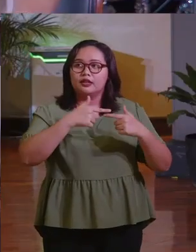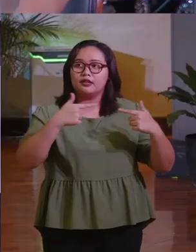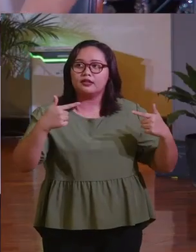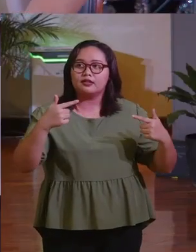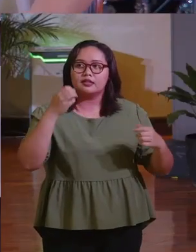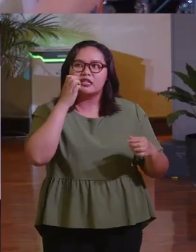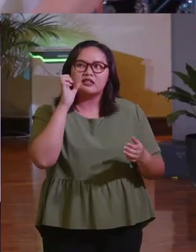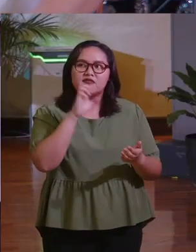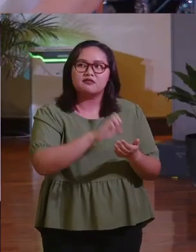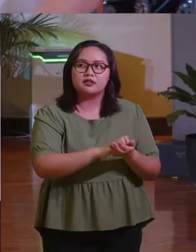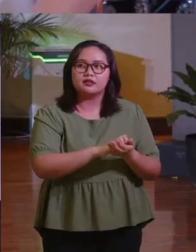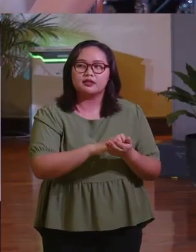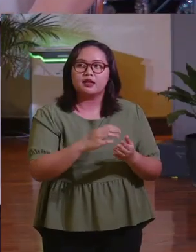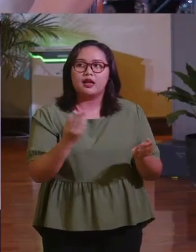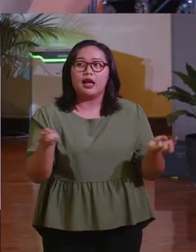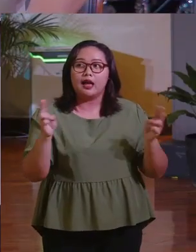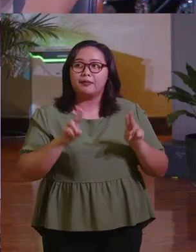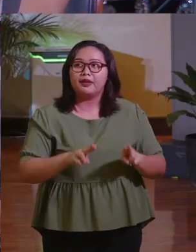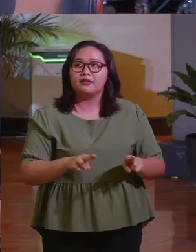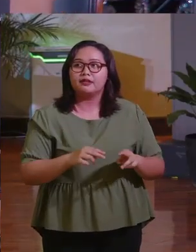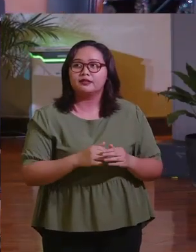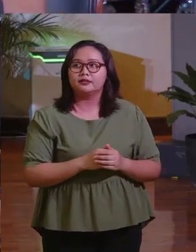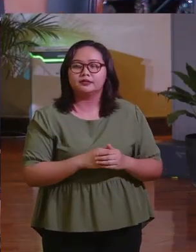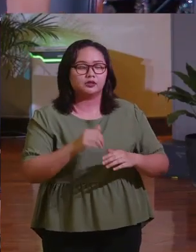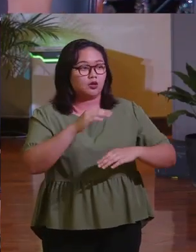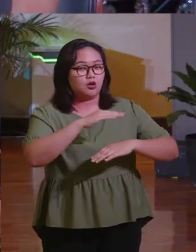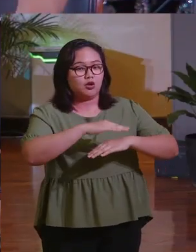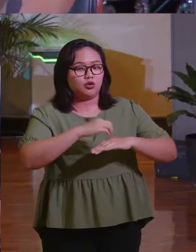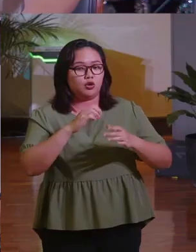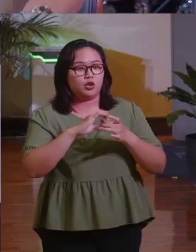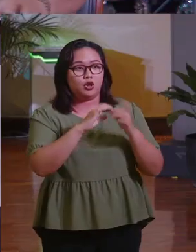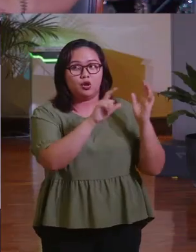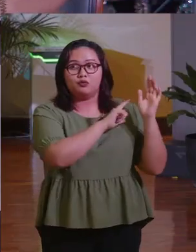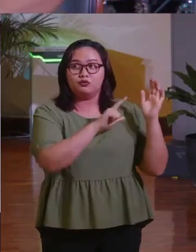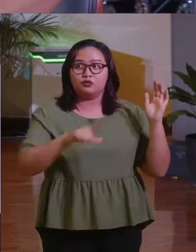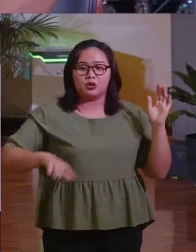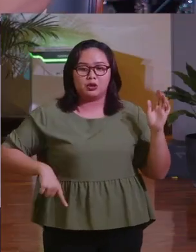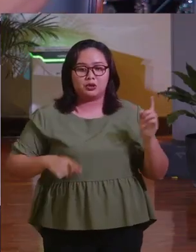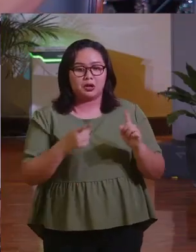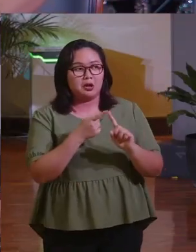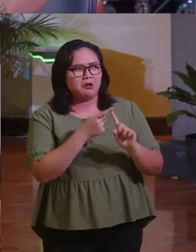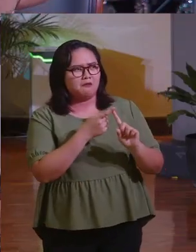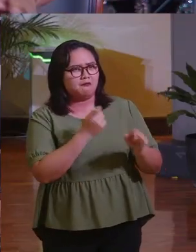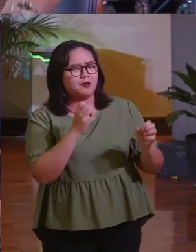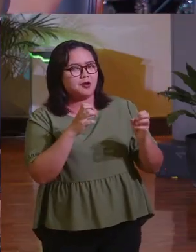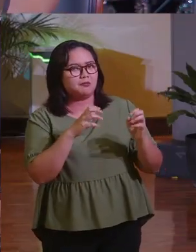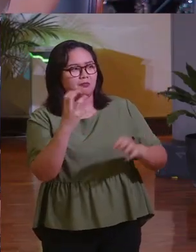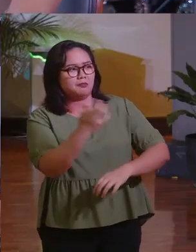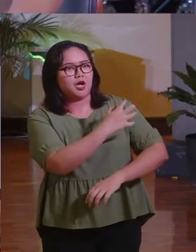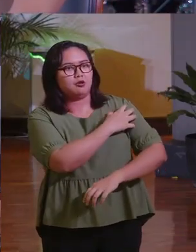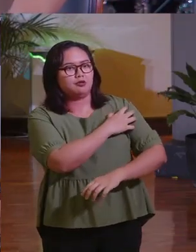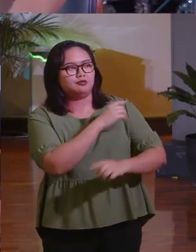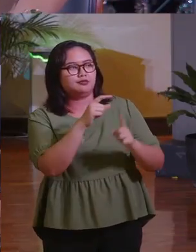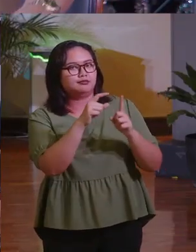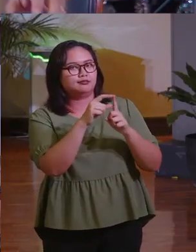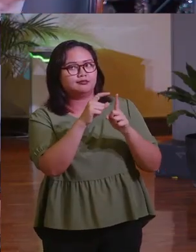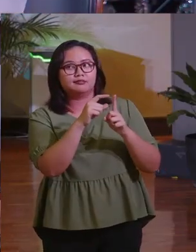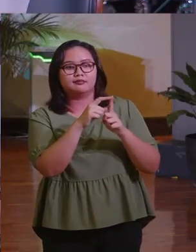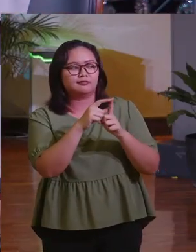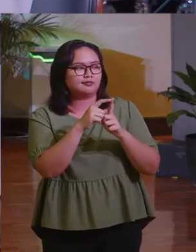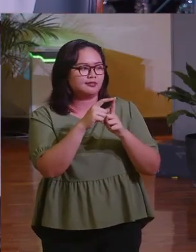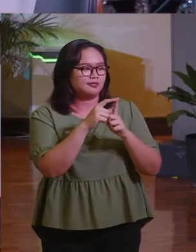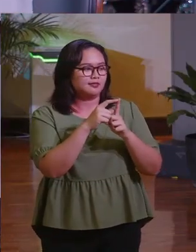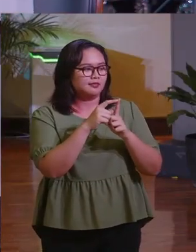me. Ang pagtawag ng Panginoon ay nagmumula sa kanyang makapangyarihang salita. Pansinin